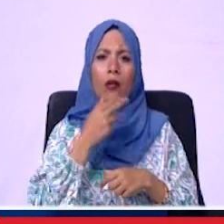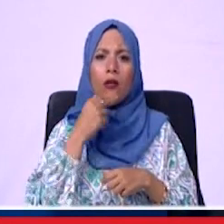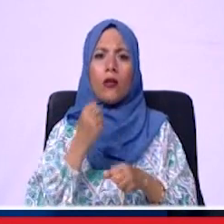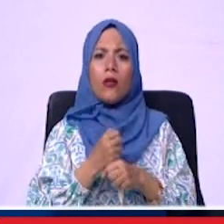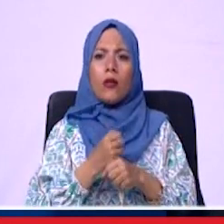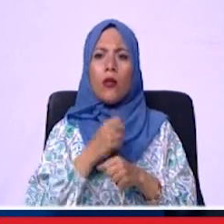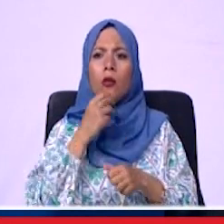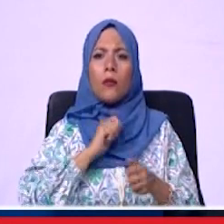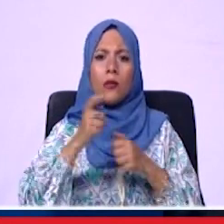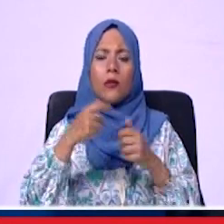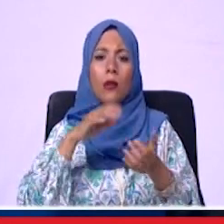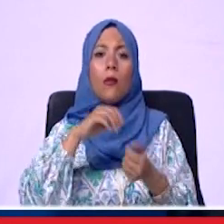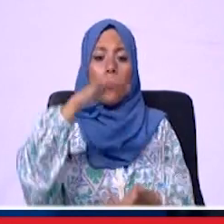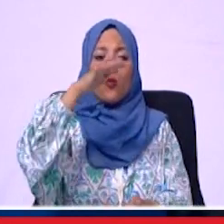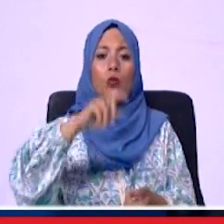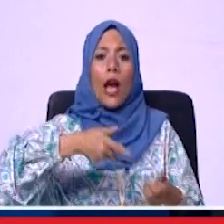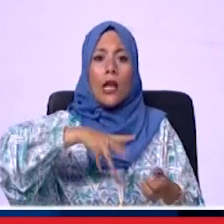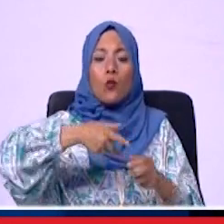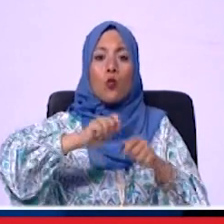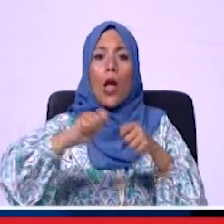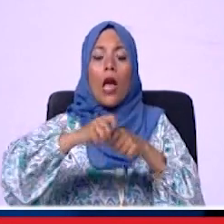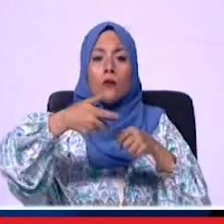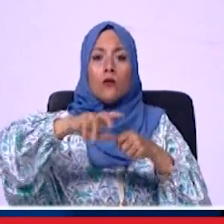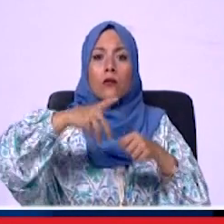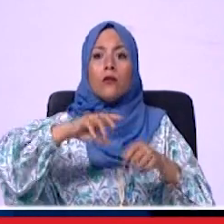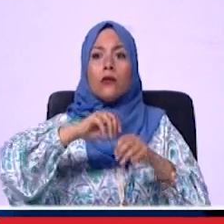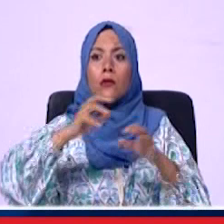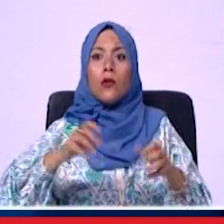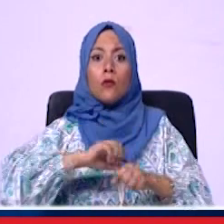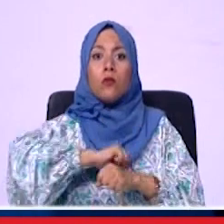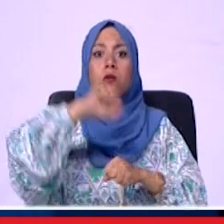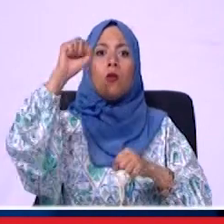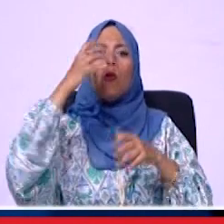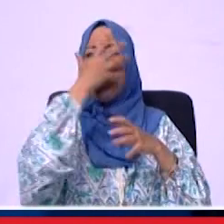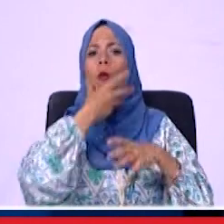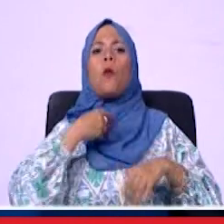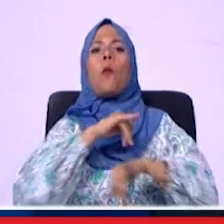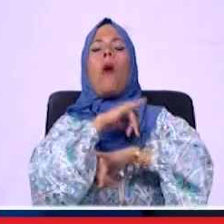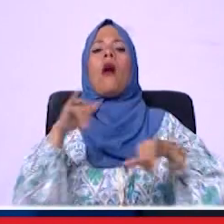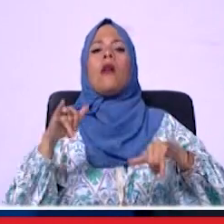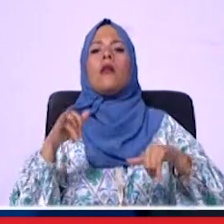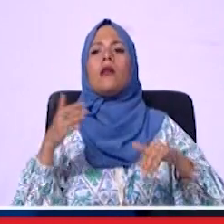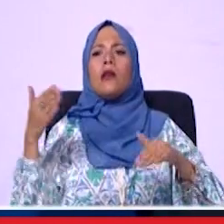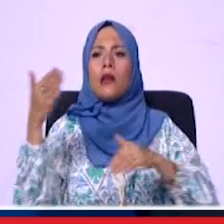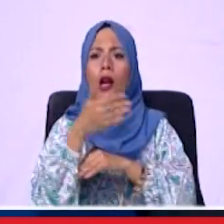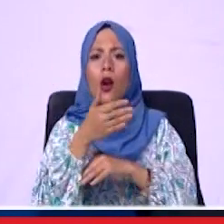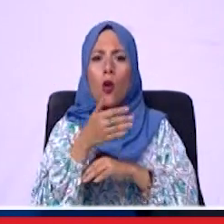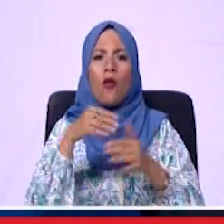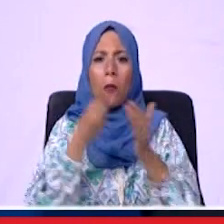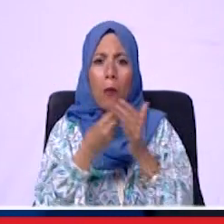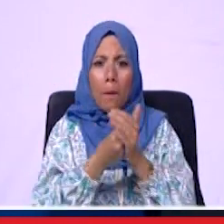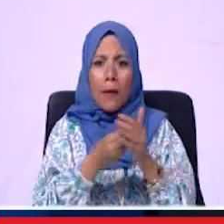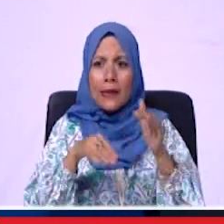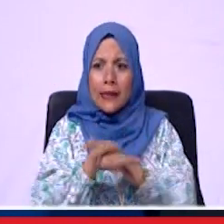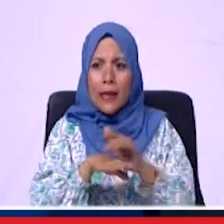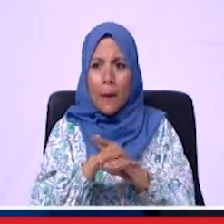الأنبوبة بتنافس، راح على الأنبوبة يهبط فيه، جت البوز بتاع الأنبوبة طاير ولح في وشه، دخل استخبى في ركن المطبخ كده وإحنا